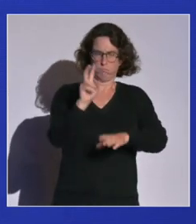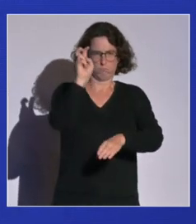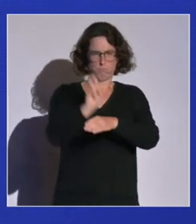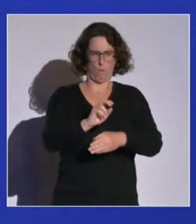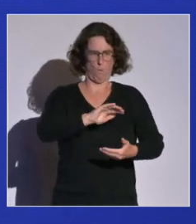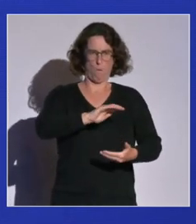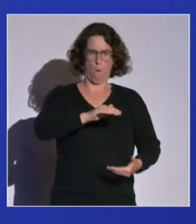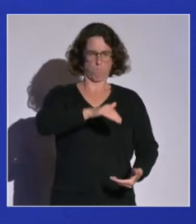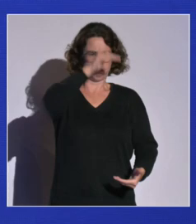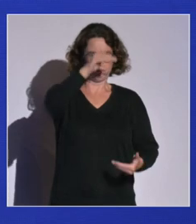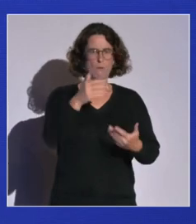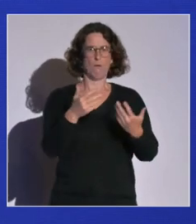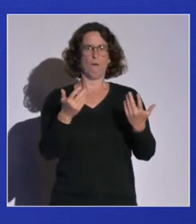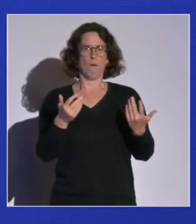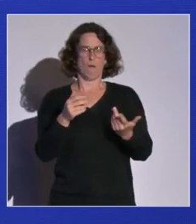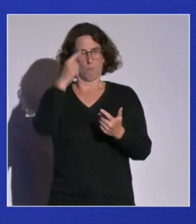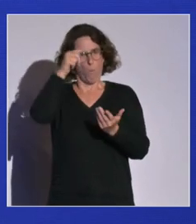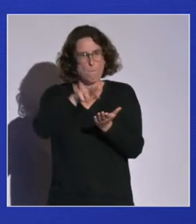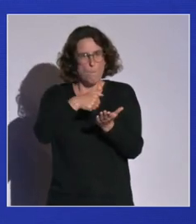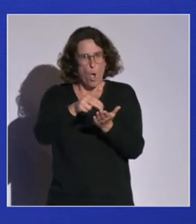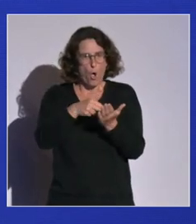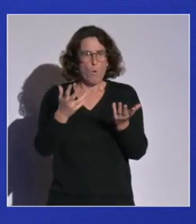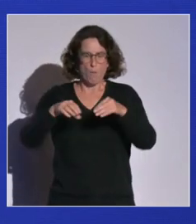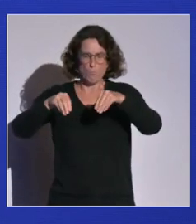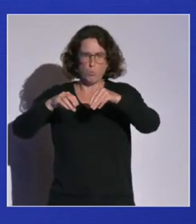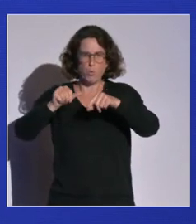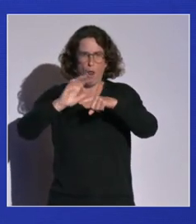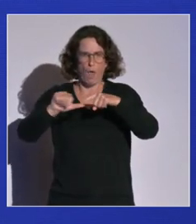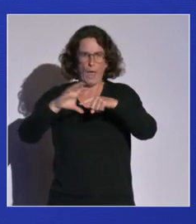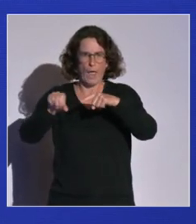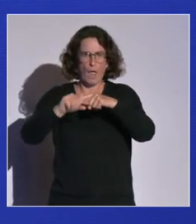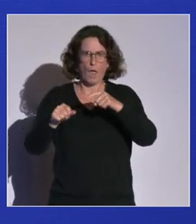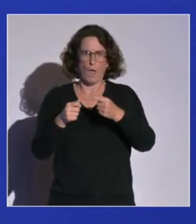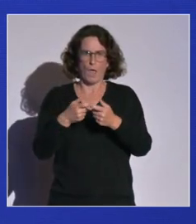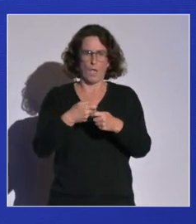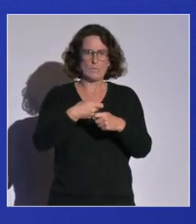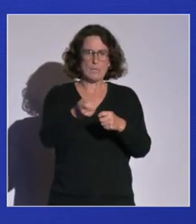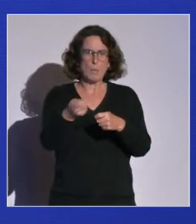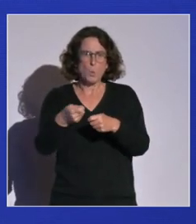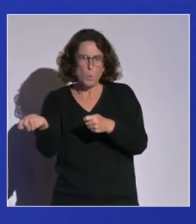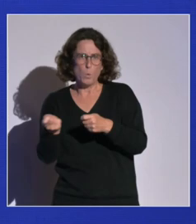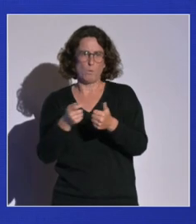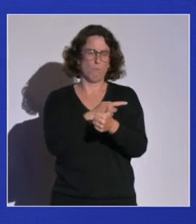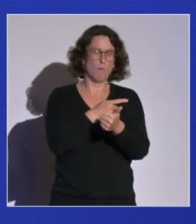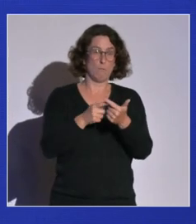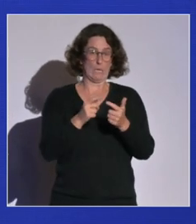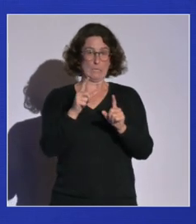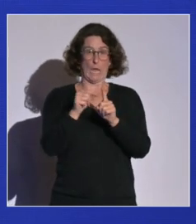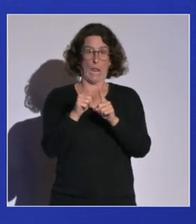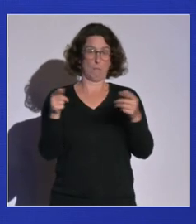du beurre, de la poudre de lait qu'on distribuait à des prix cassés. Et c'est pareil pour les céréales. C'est